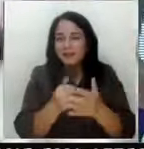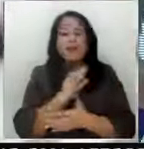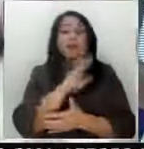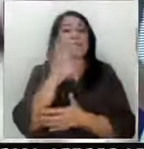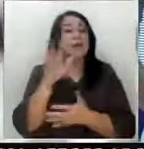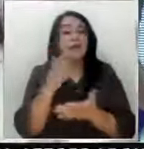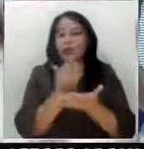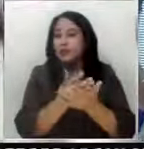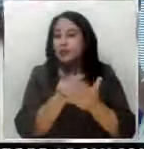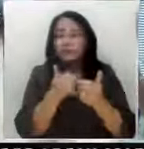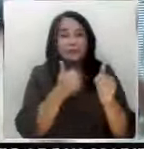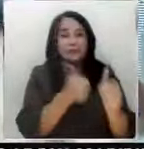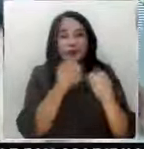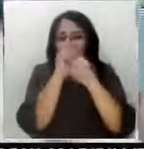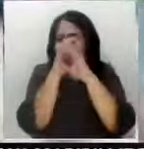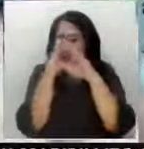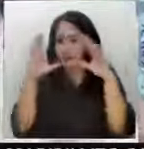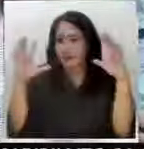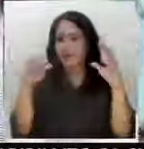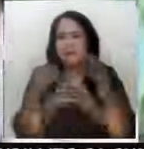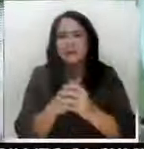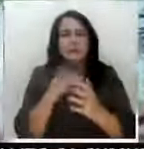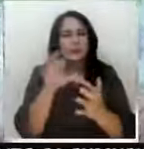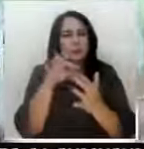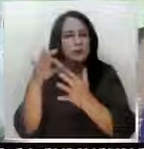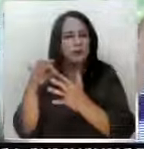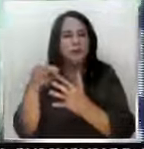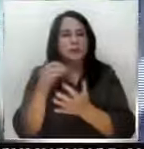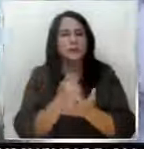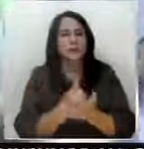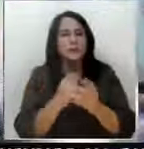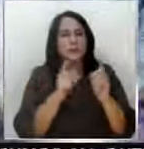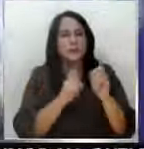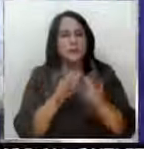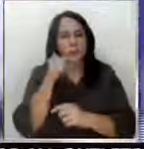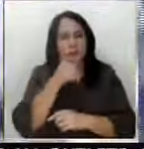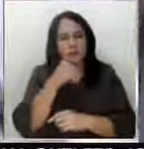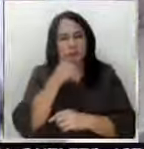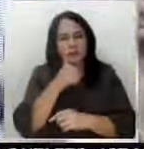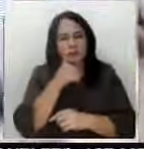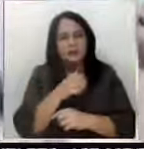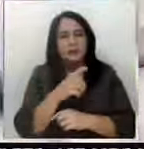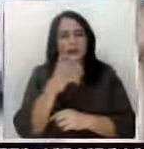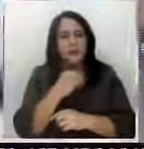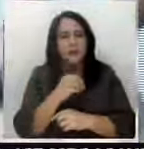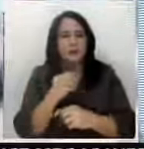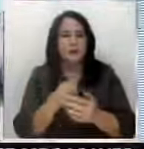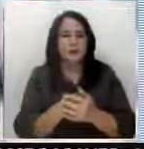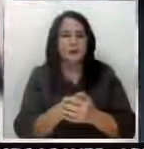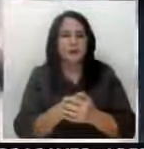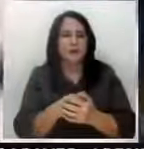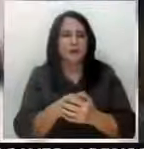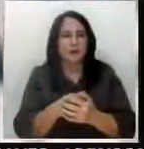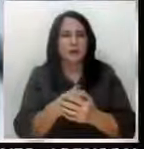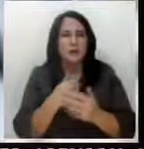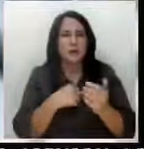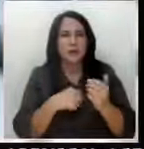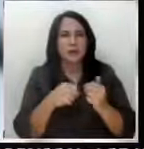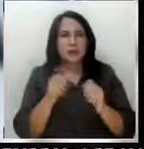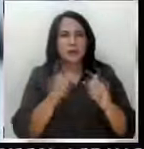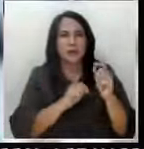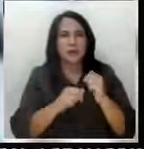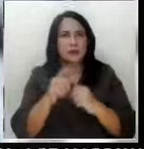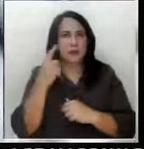your dreams. Napili naman sa Makabata Stars Female Television Category sina Abot Kamay ang Pangarap Star Jillian